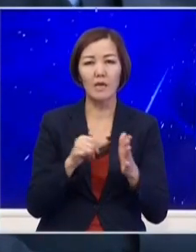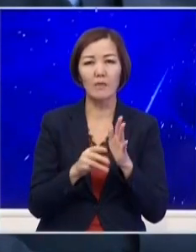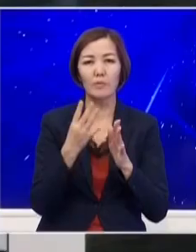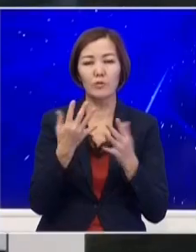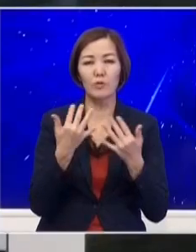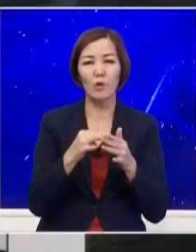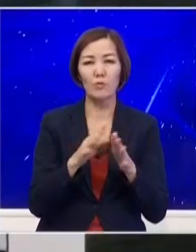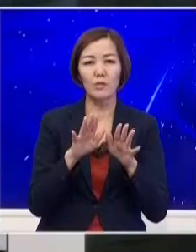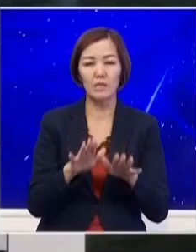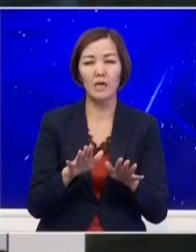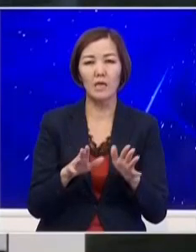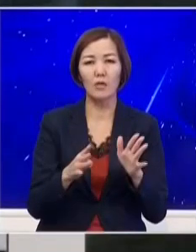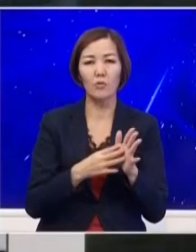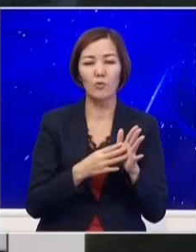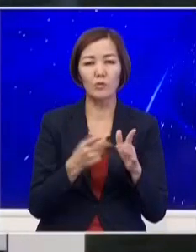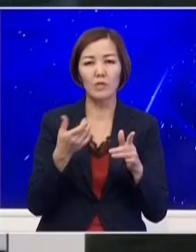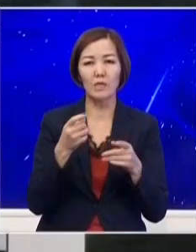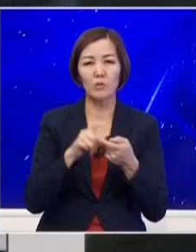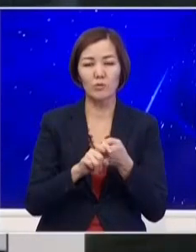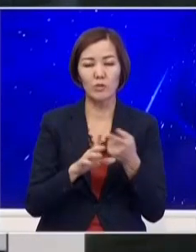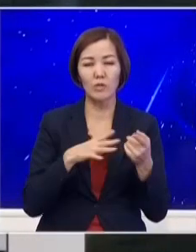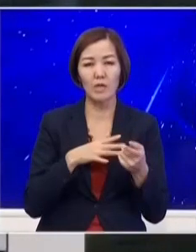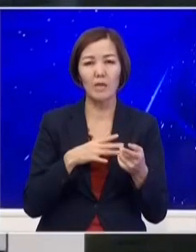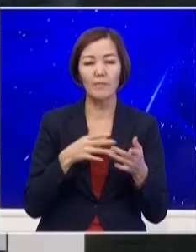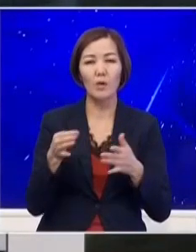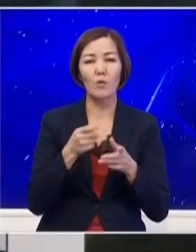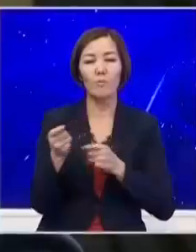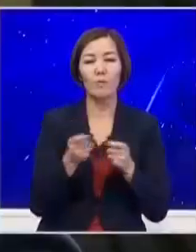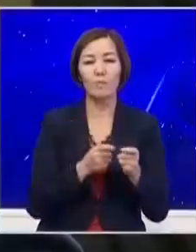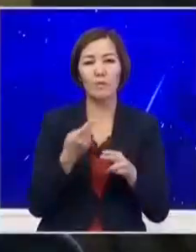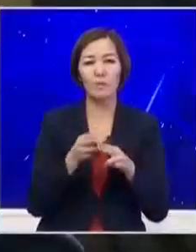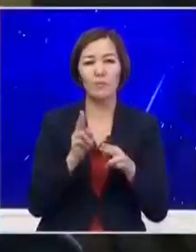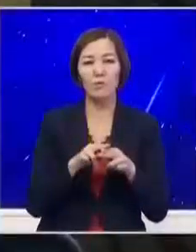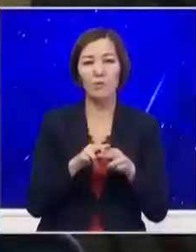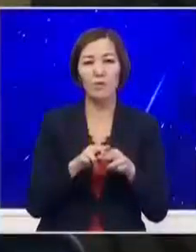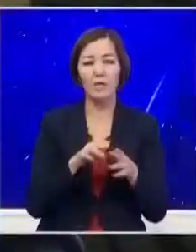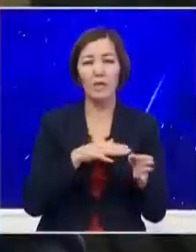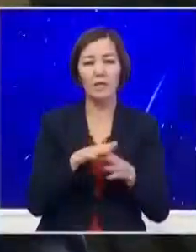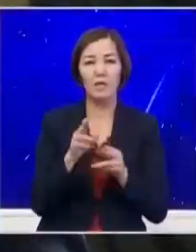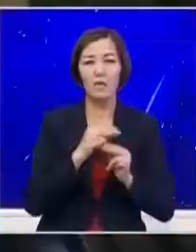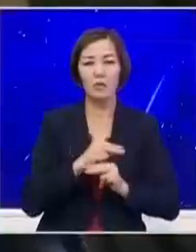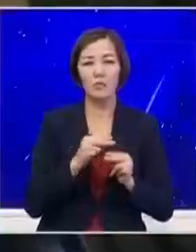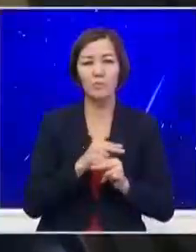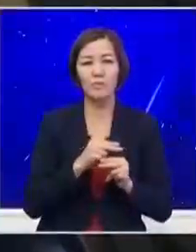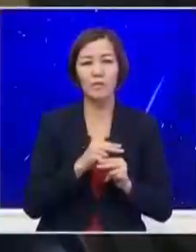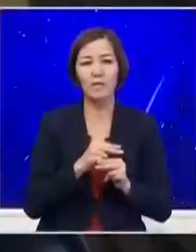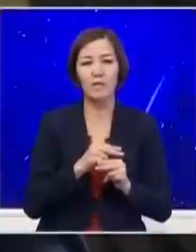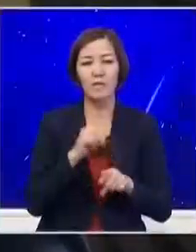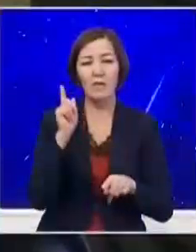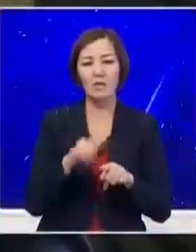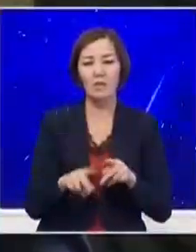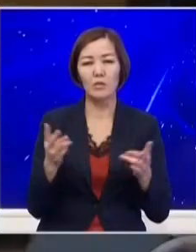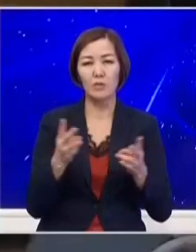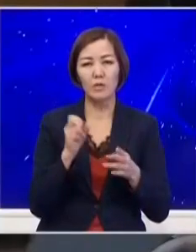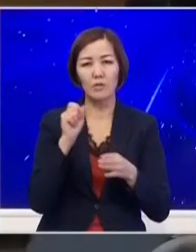ауылдың тек 9-ына ғана көгілдір отын тартылған. Облыс басшысы бұл тұрғыда атқарылар жұмыстарды жеделдетуді